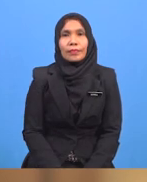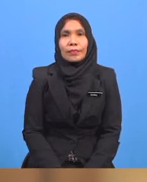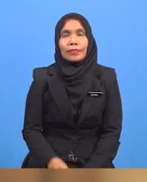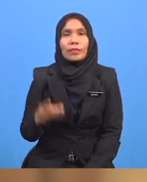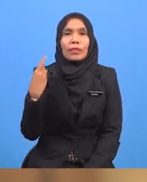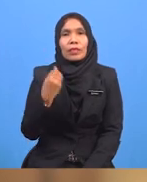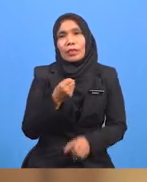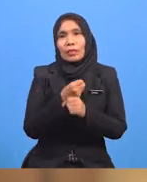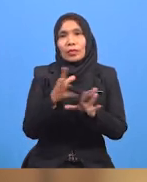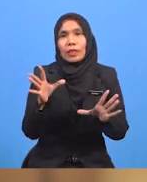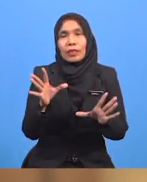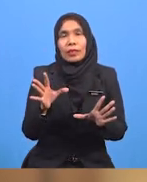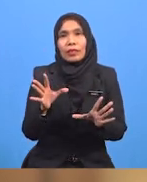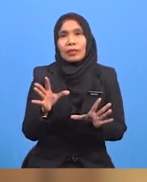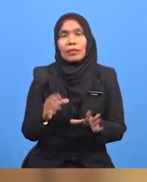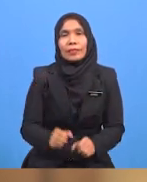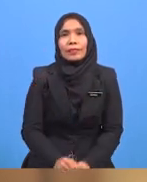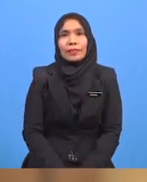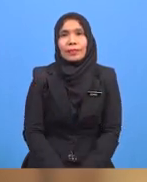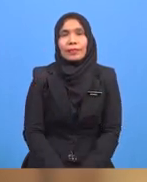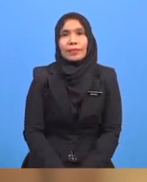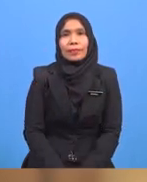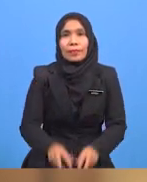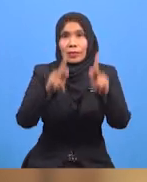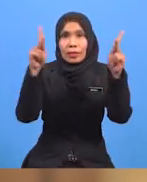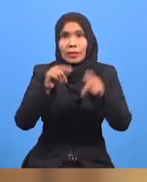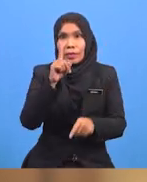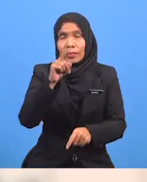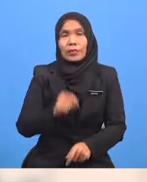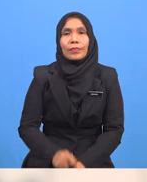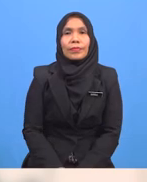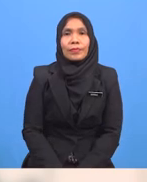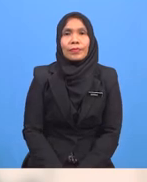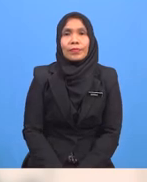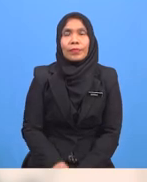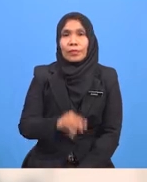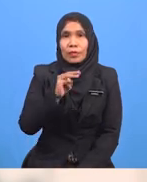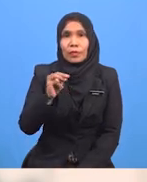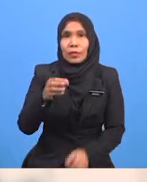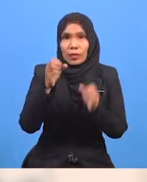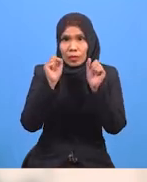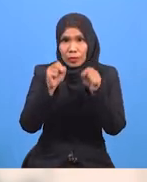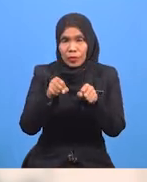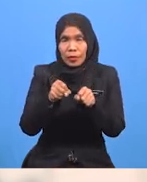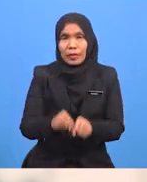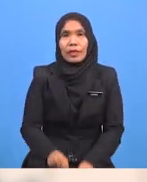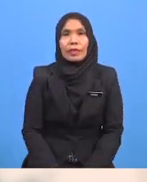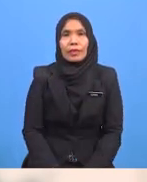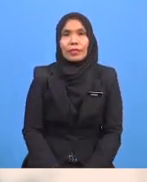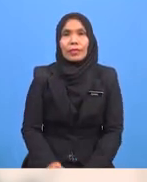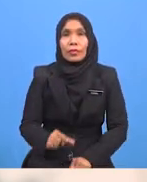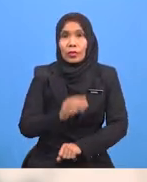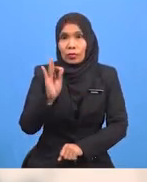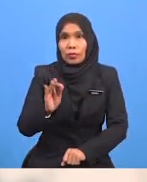peringkat pertama kini murid-murid boleh menggunakan rumus luas segitiga gantikan